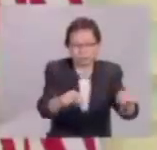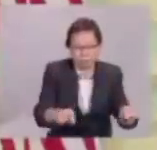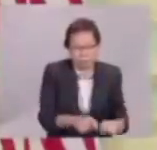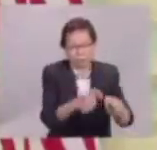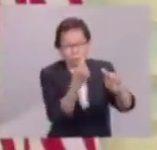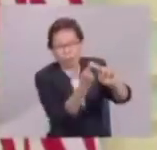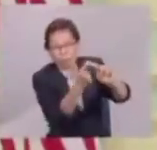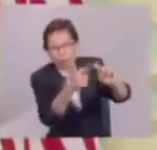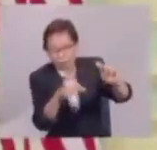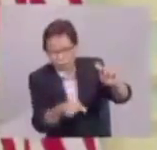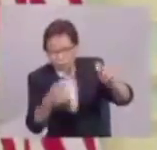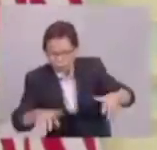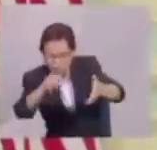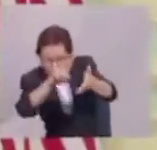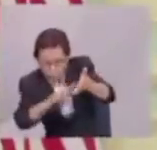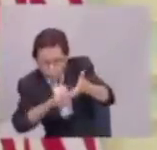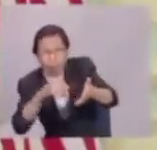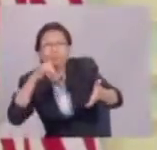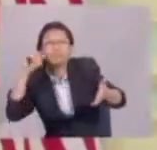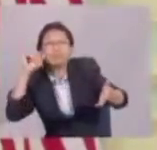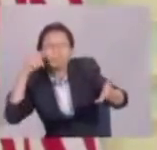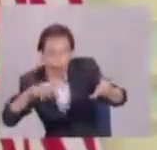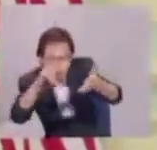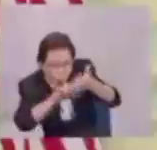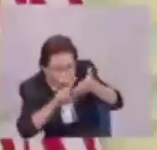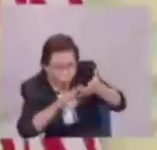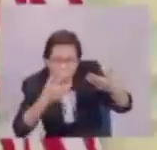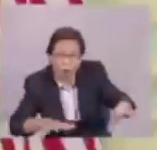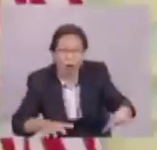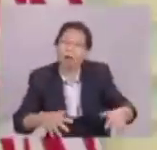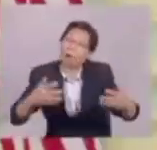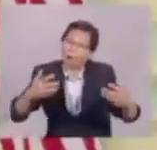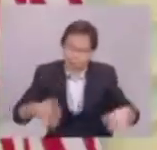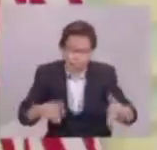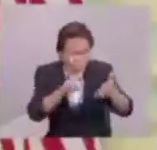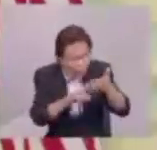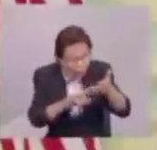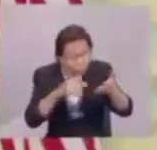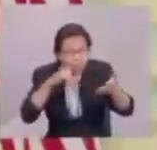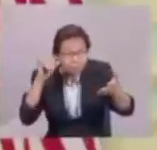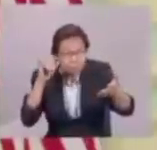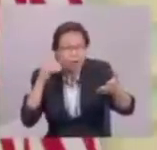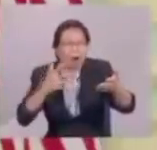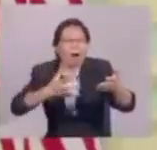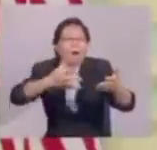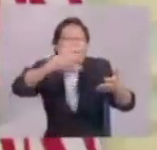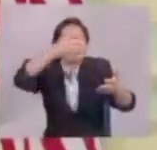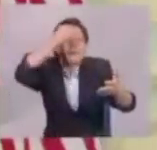binaan telah diperiksa semalam. Hasil pemeriksaan telah